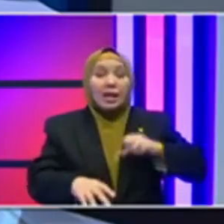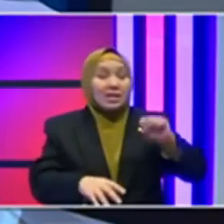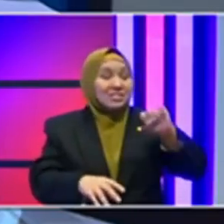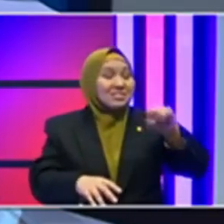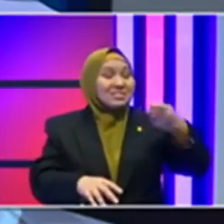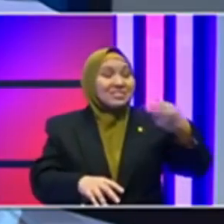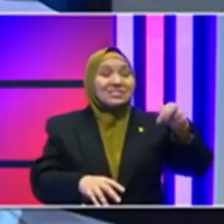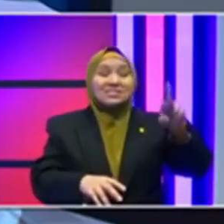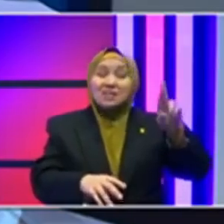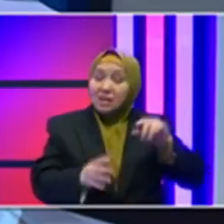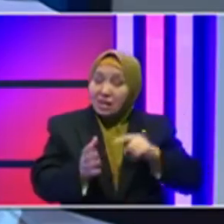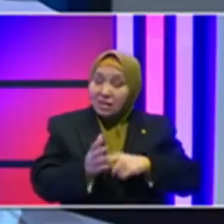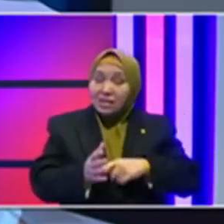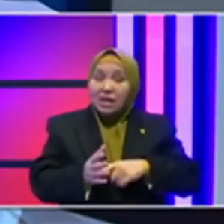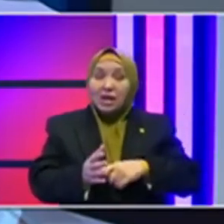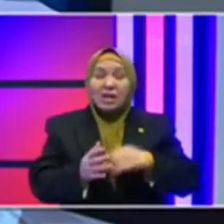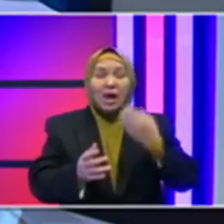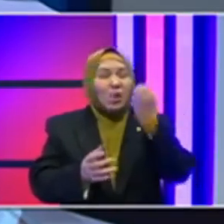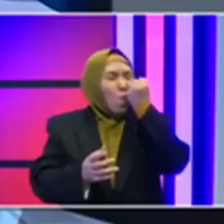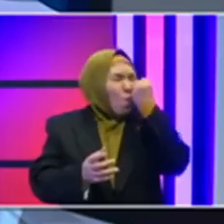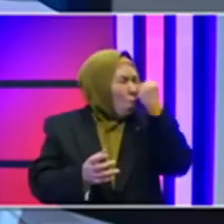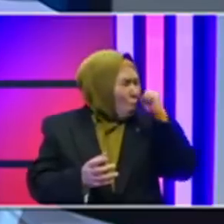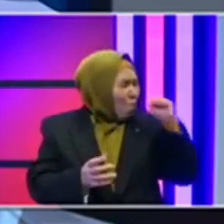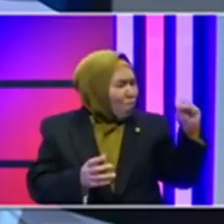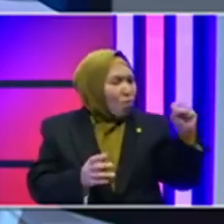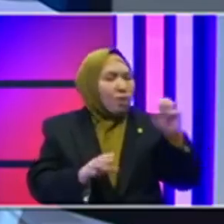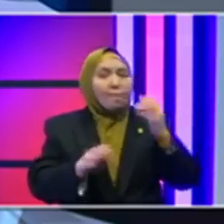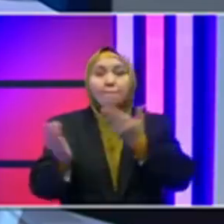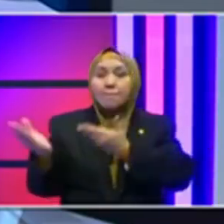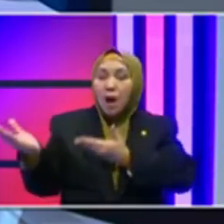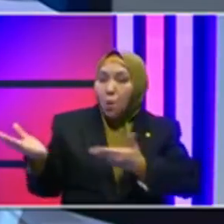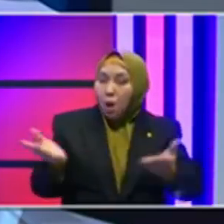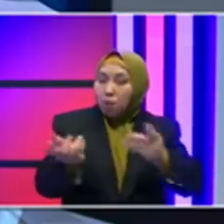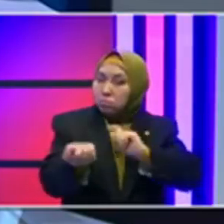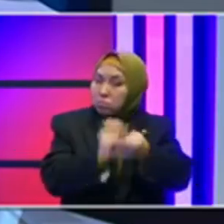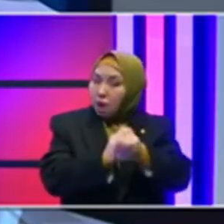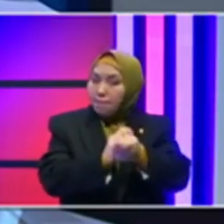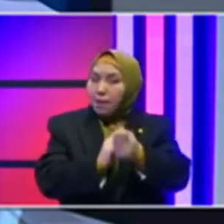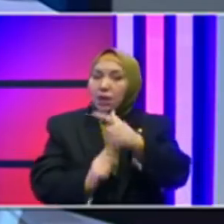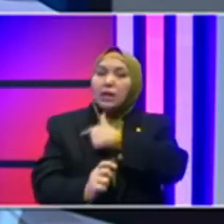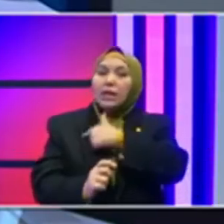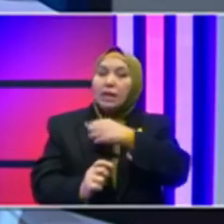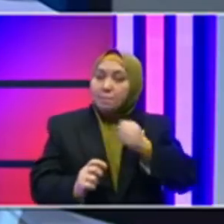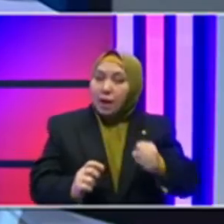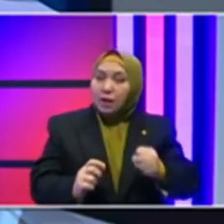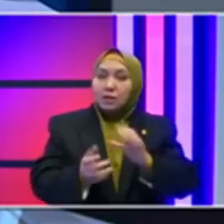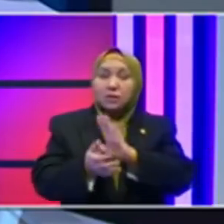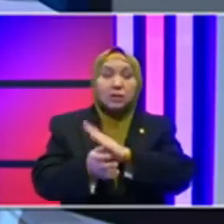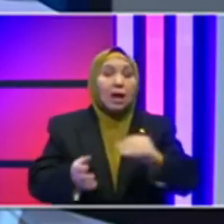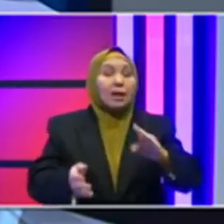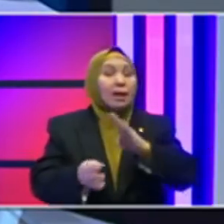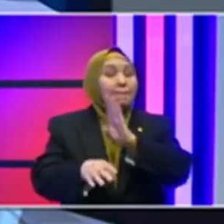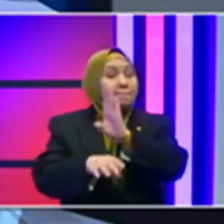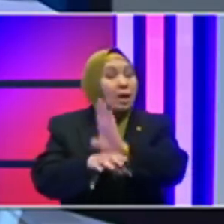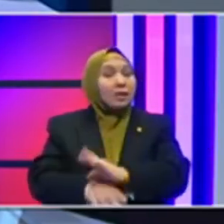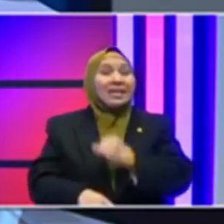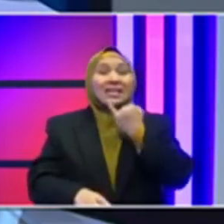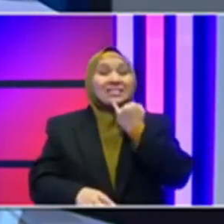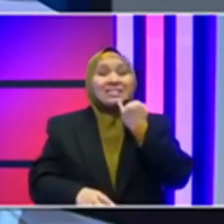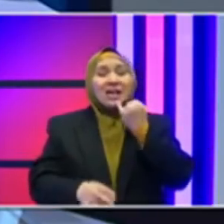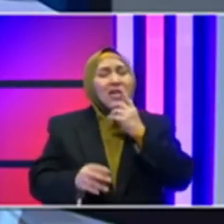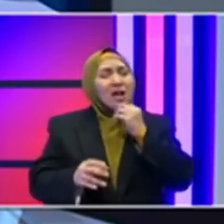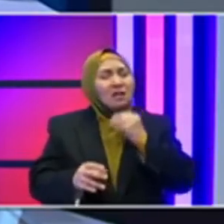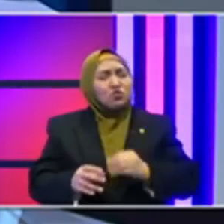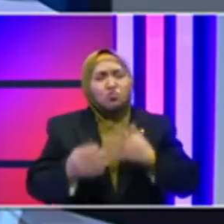sihir ini daripada kekufuran membawa mereka kepada keimanan manakala Bani Israil yang menjadi Pengikut